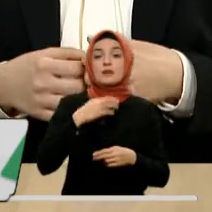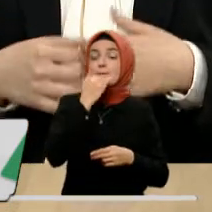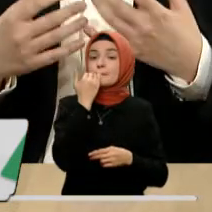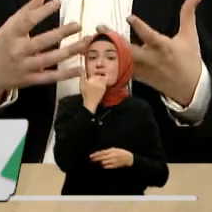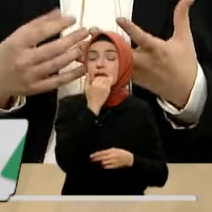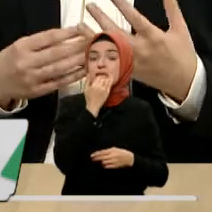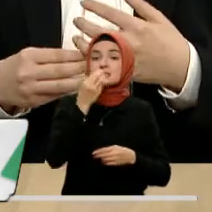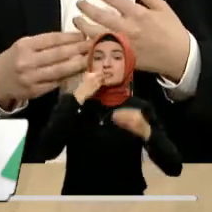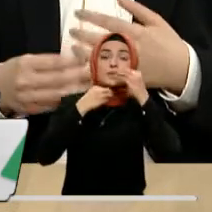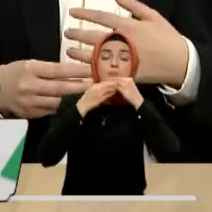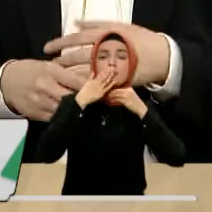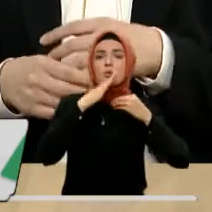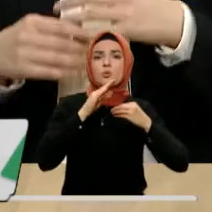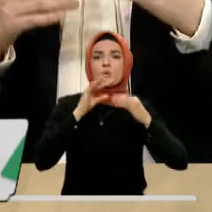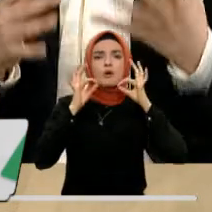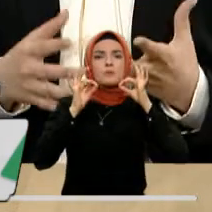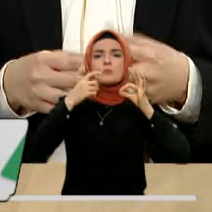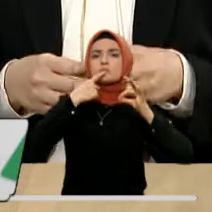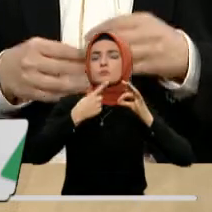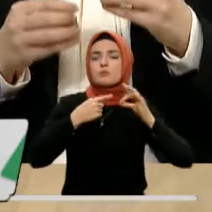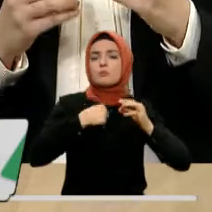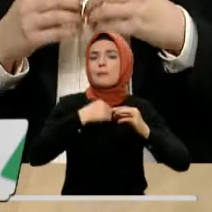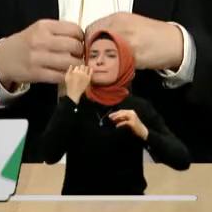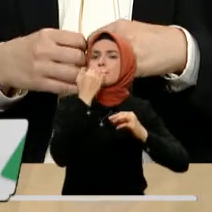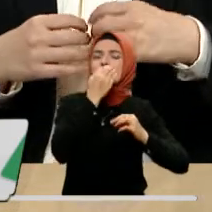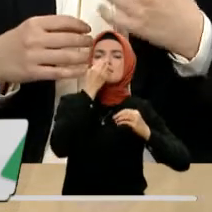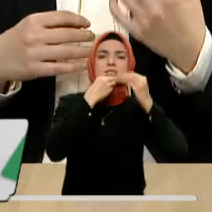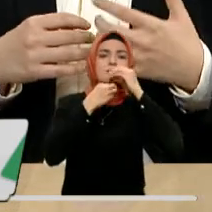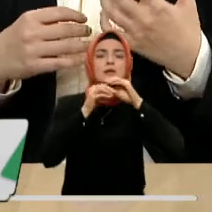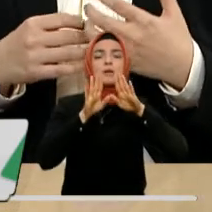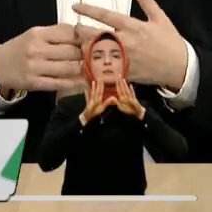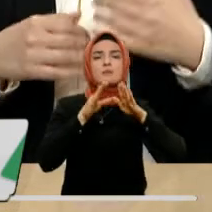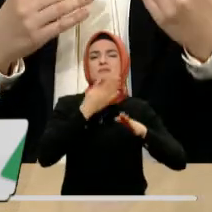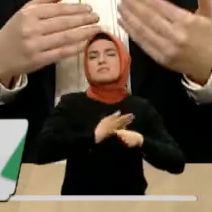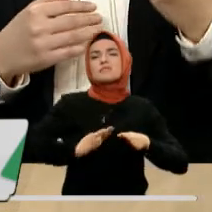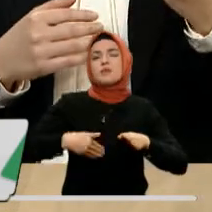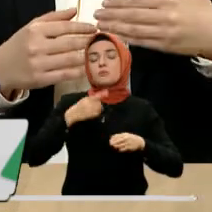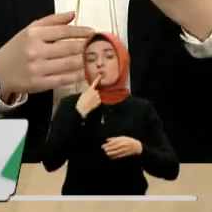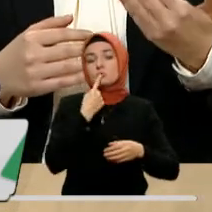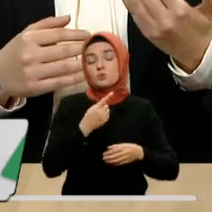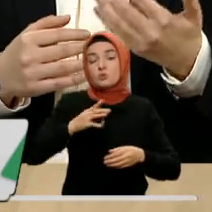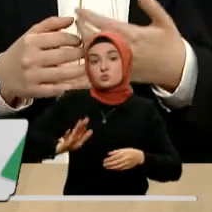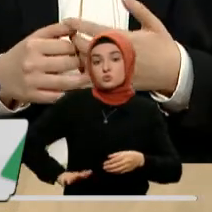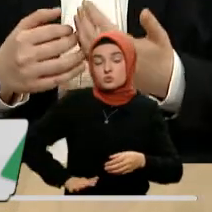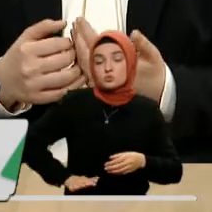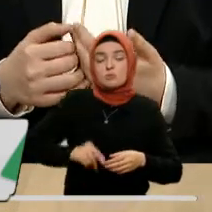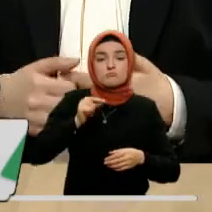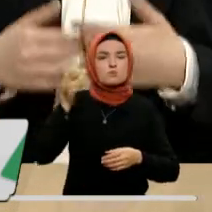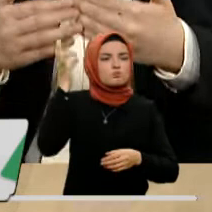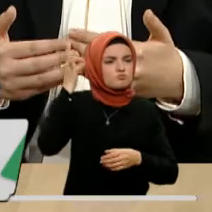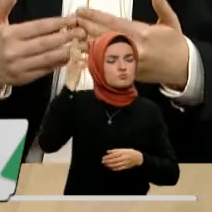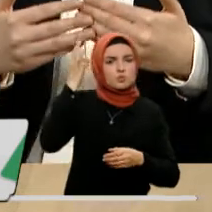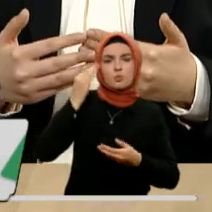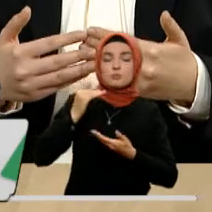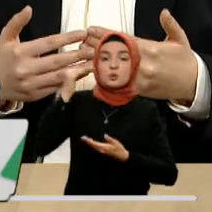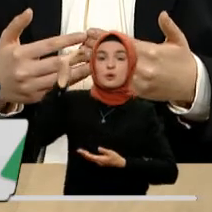bunu sürekli söylüyor mesela her sofraya oturduğunda ben peynir yemem, hoşuma gitmiyor vesaire vesaire. Çocuk bunu duya duya büyüdüğünde otomatik olarak